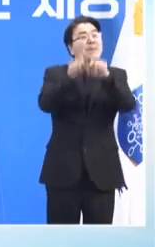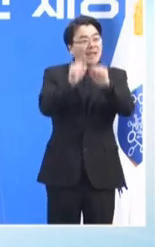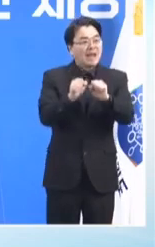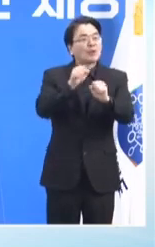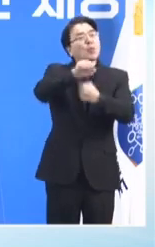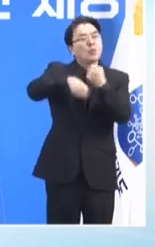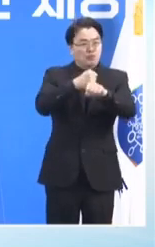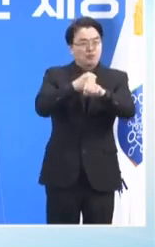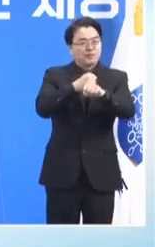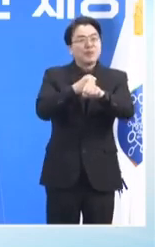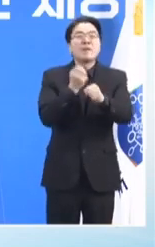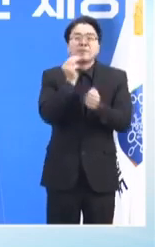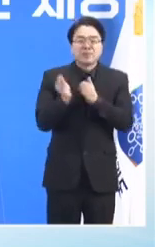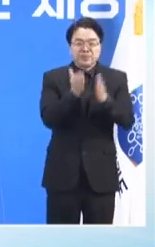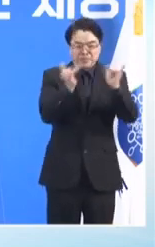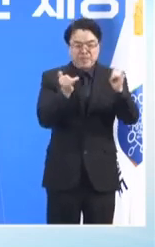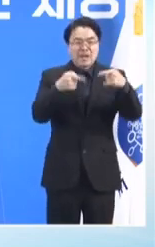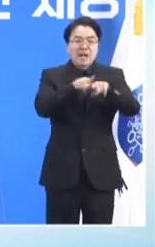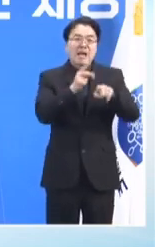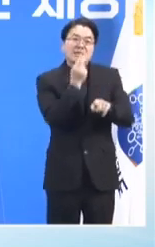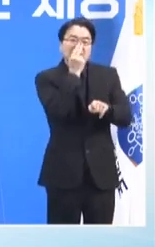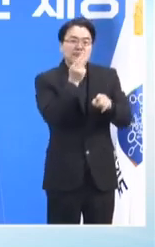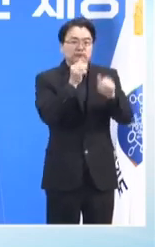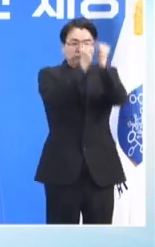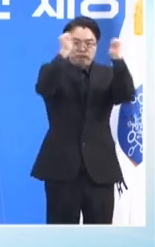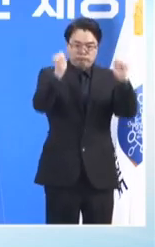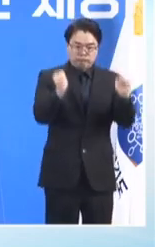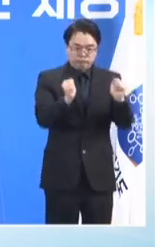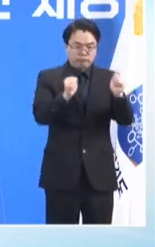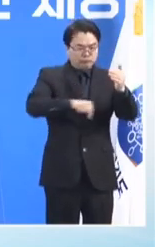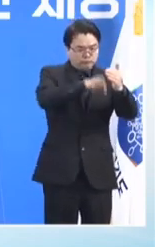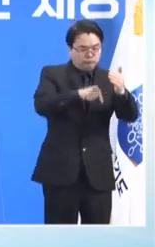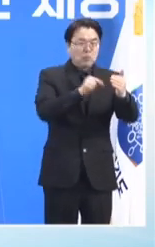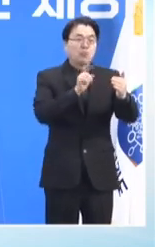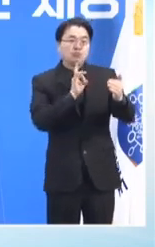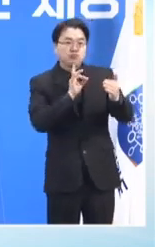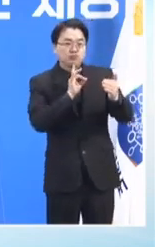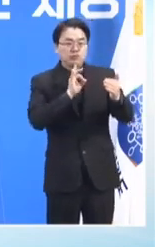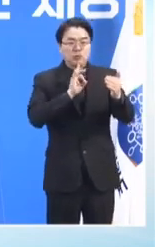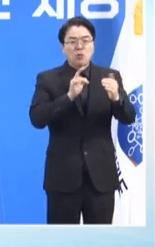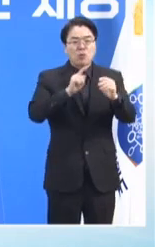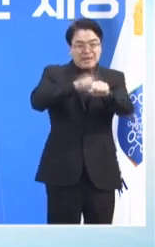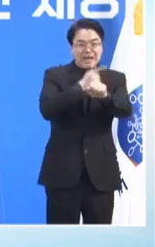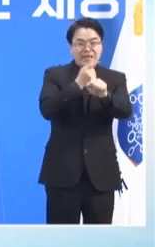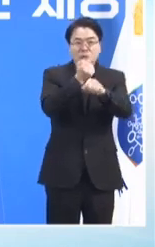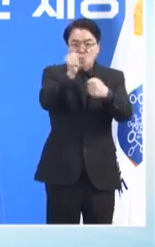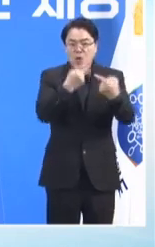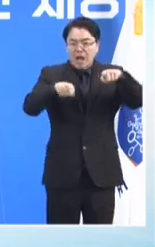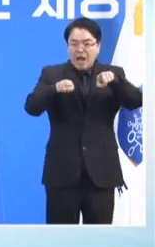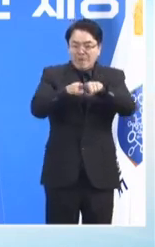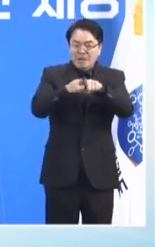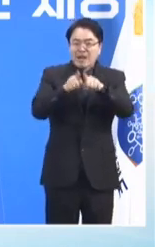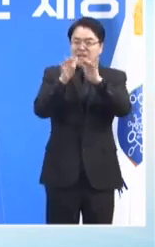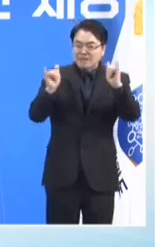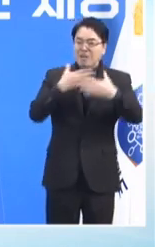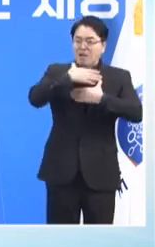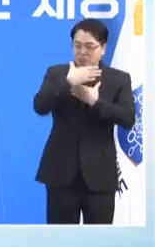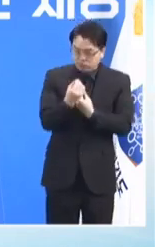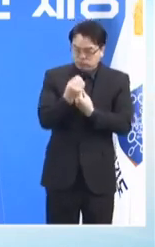경기도는 사람도 생태계 구성원 중에 하나이며 야생조류를 비롯한 우리 주변의 동물이 인간의 안전